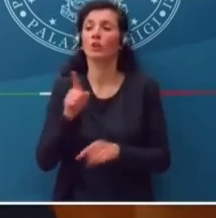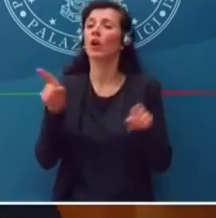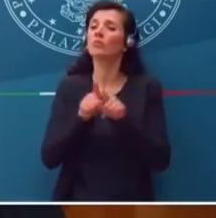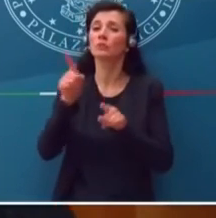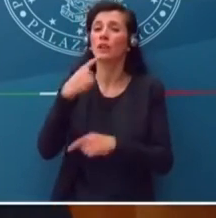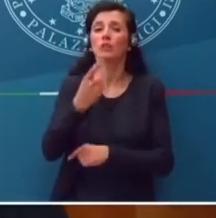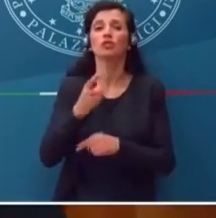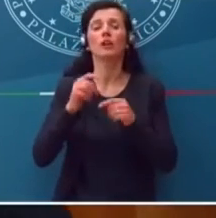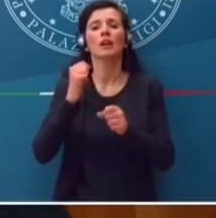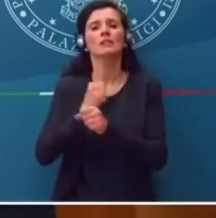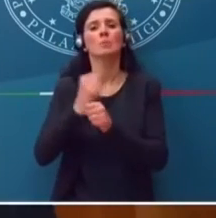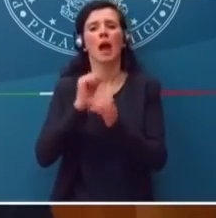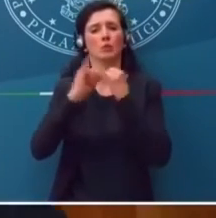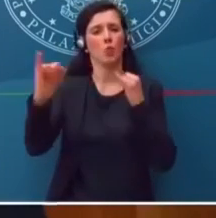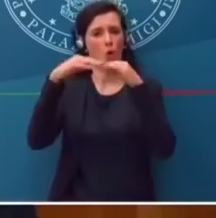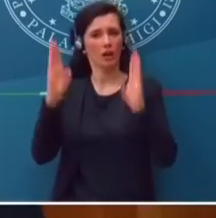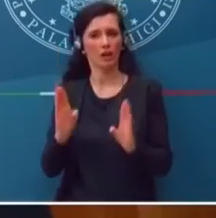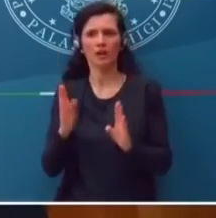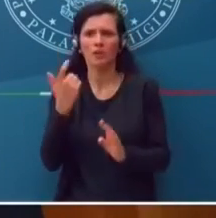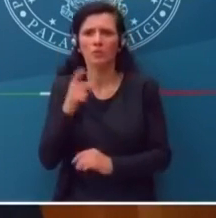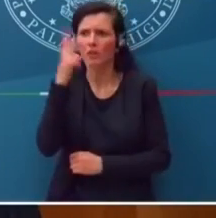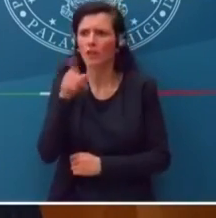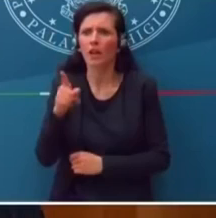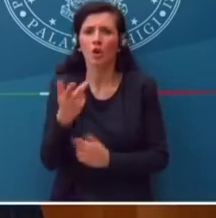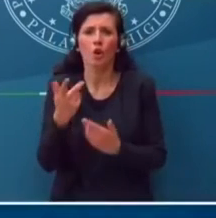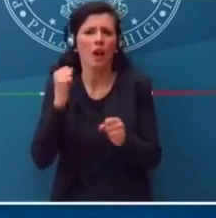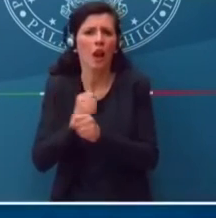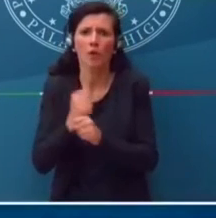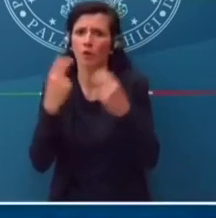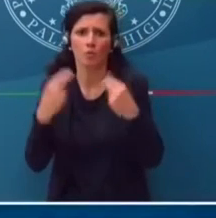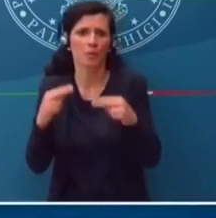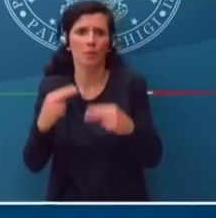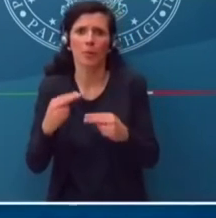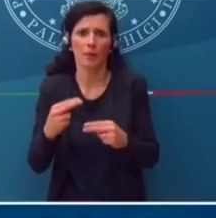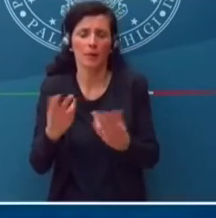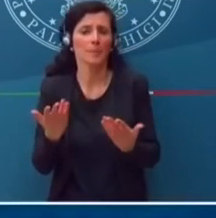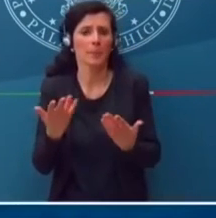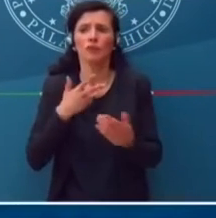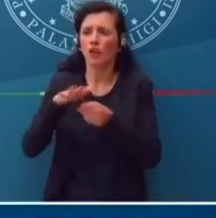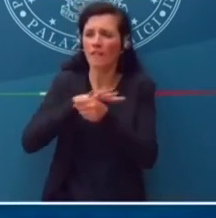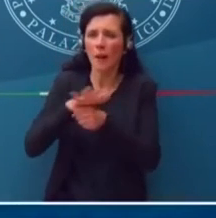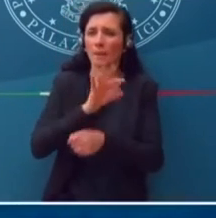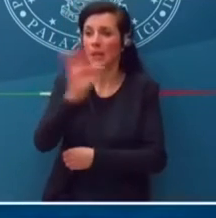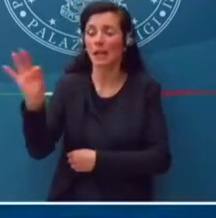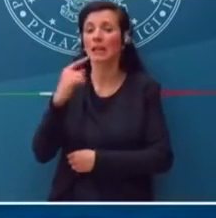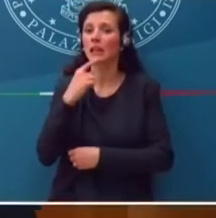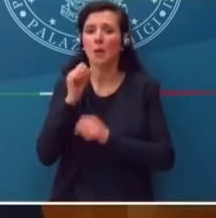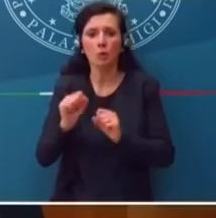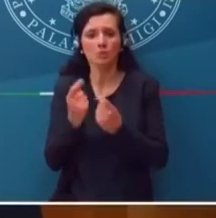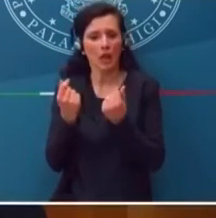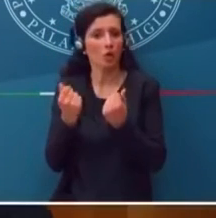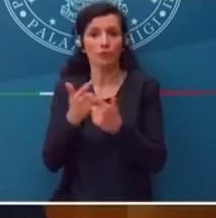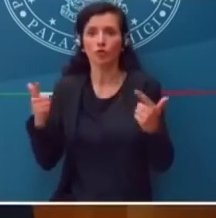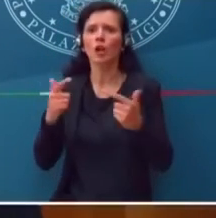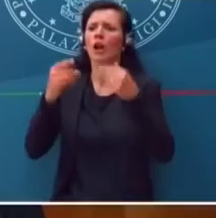working, perché ci sono situazioni dove non si riesce a lavorare e ci sono famiglie poco abbienti che non hanno